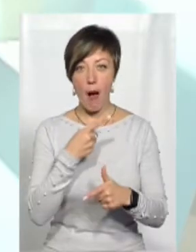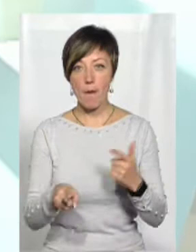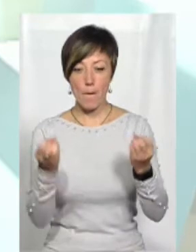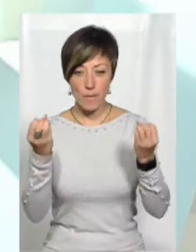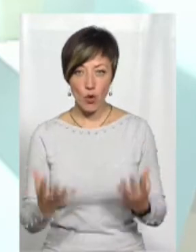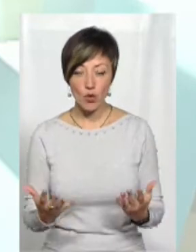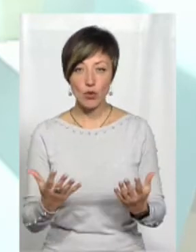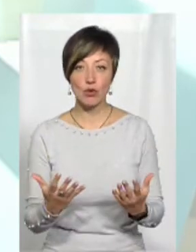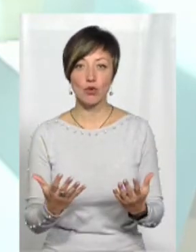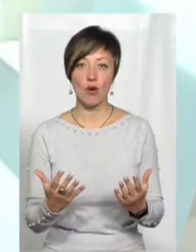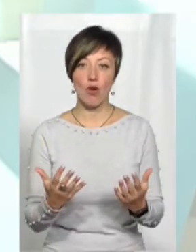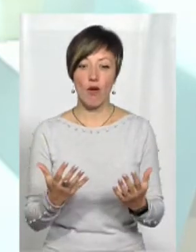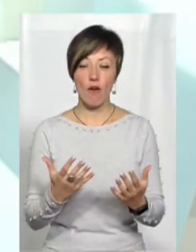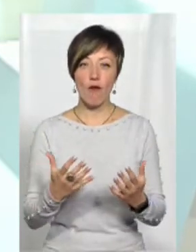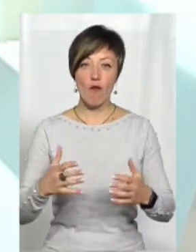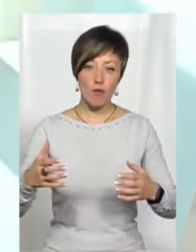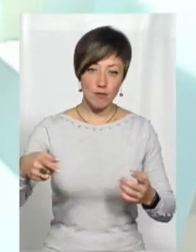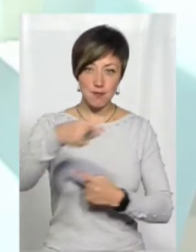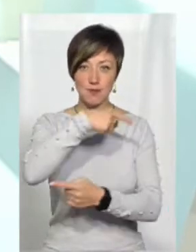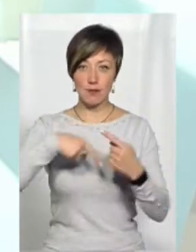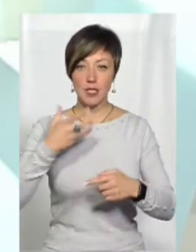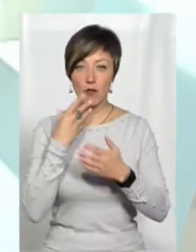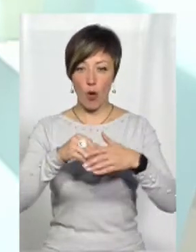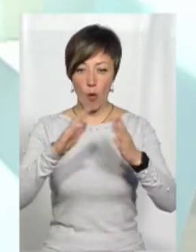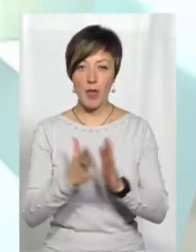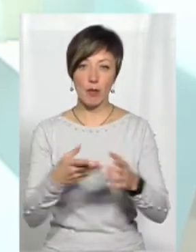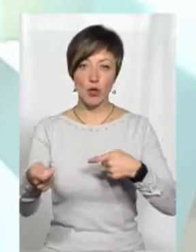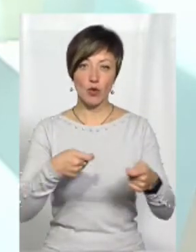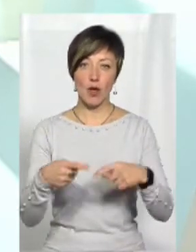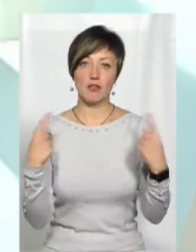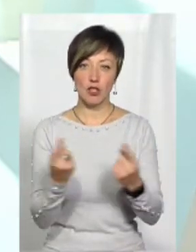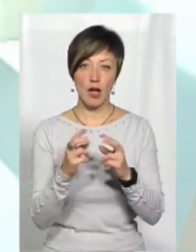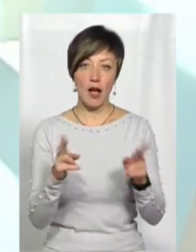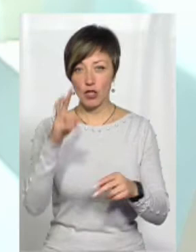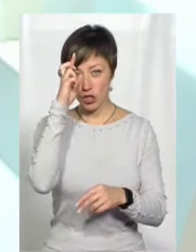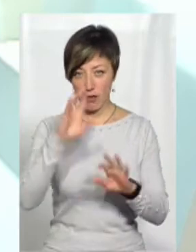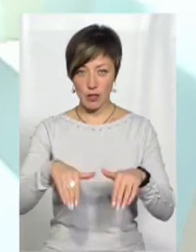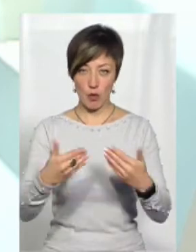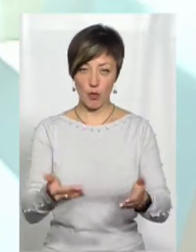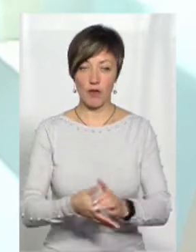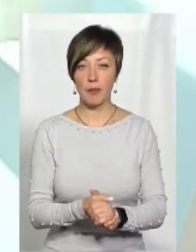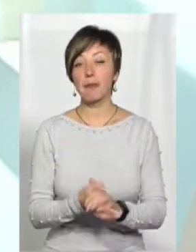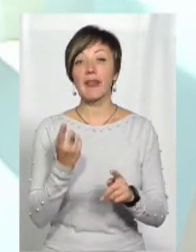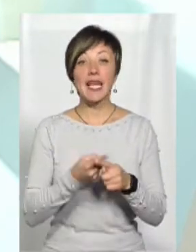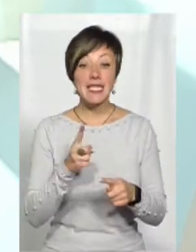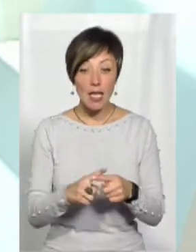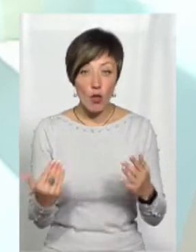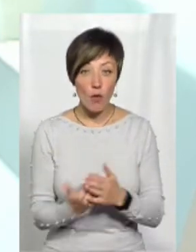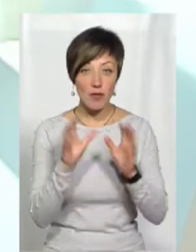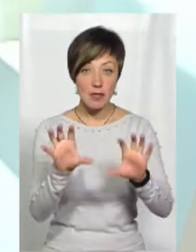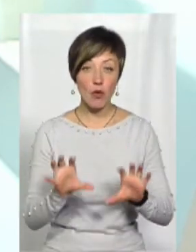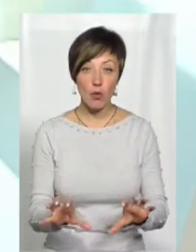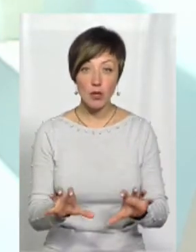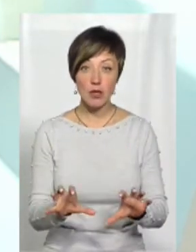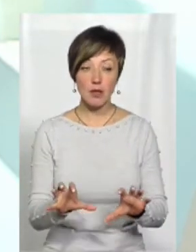в межах своїх оборотів, об'ємів, от вони торгують в звичайному вигляді, так як держава їх запропонувала. А цей закон ставить за